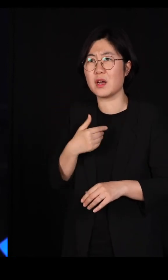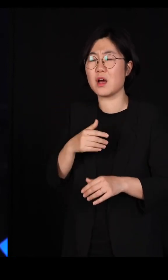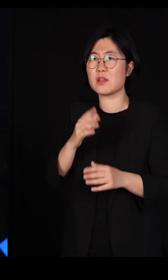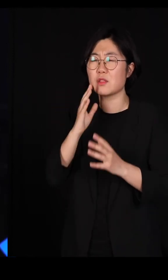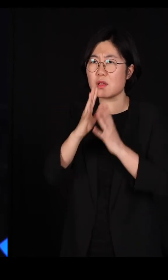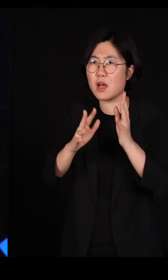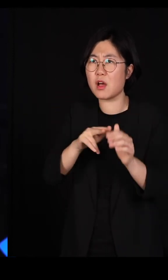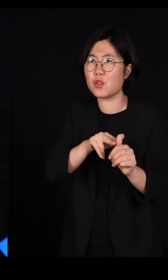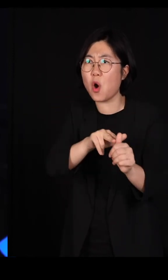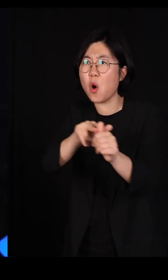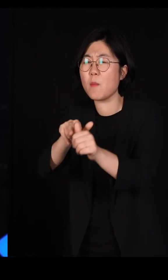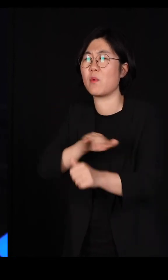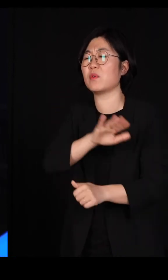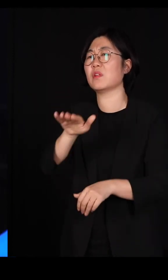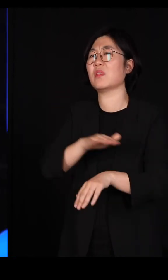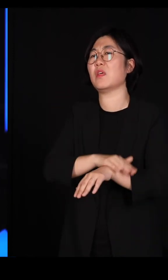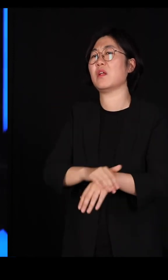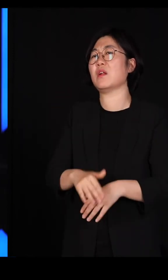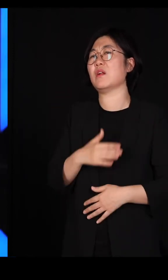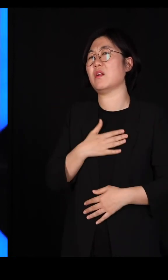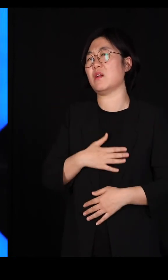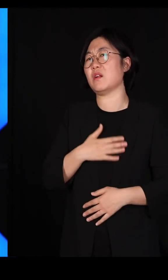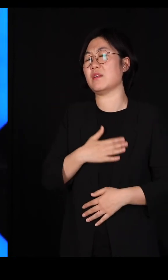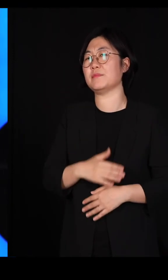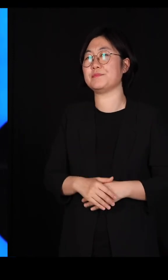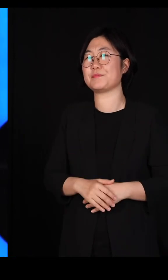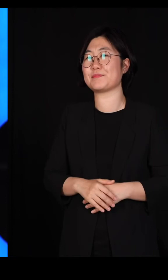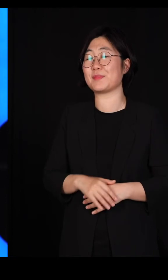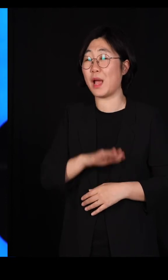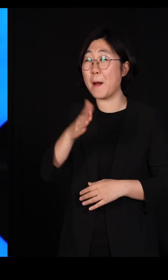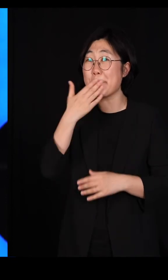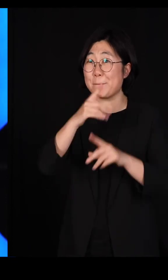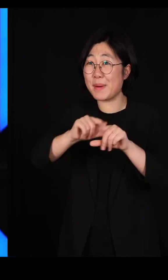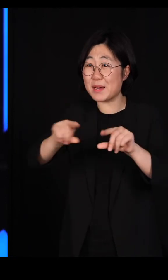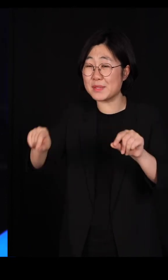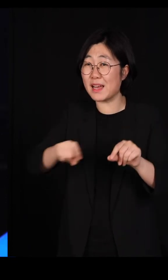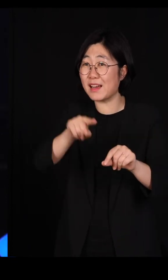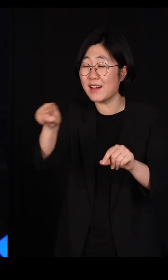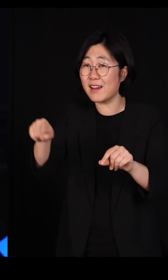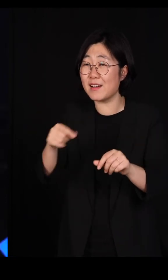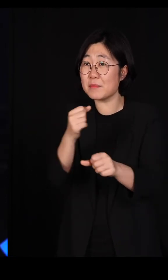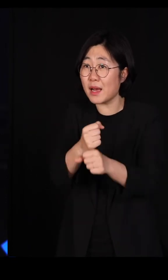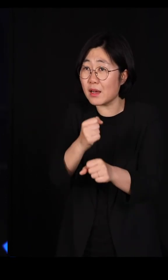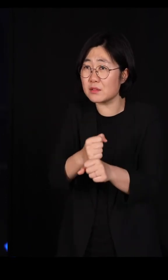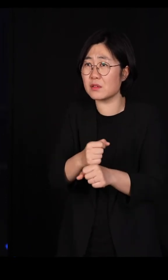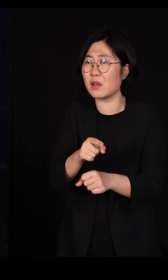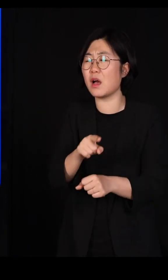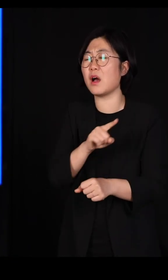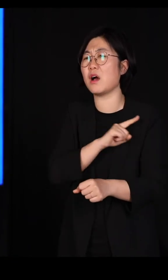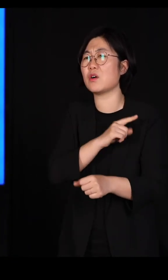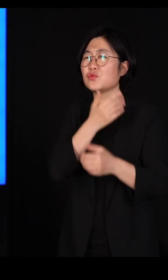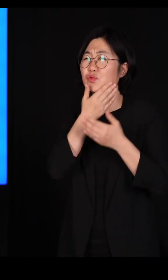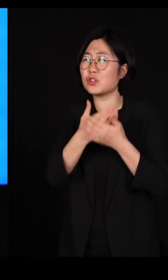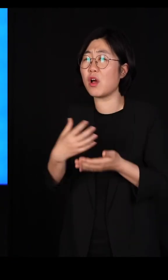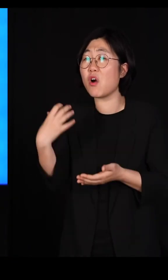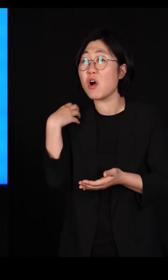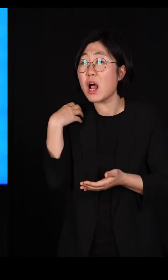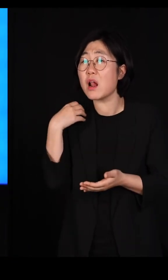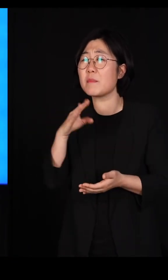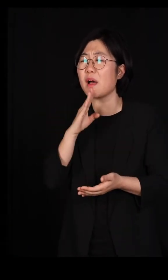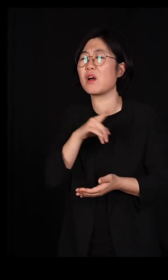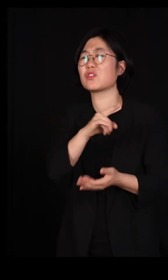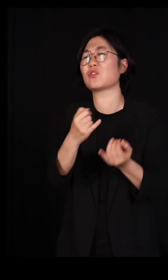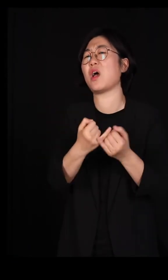우리의 생태에 대한 굉장히 중요한 정보입니다. 우리의 밥상을 살리는 아주 중요한 역할을 그분들이 하고